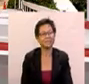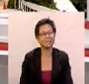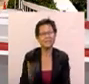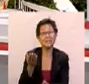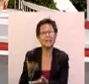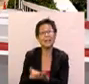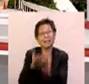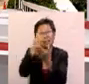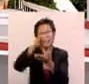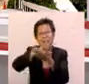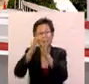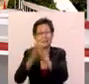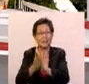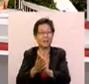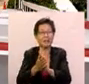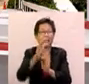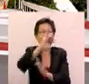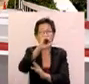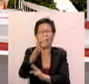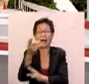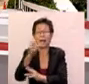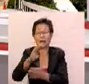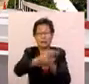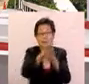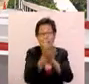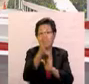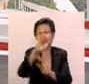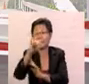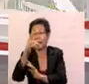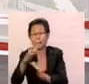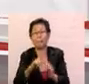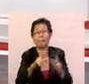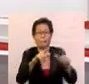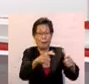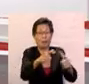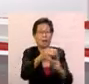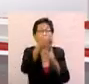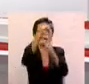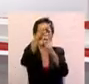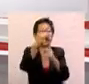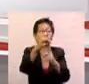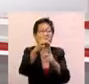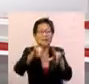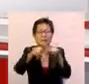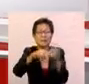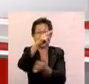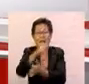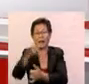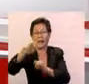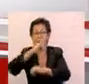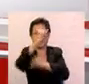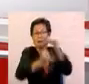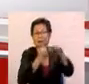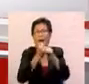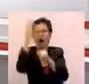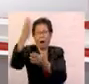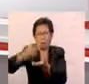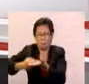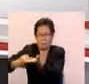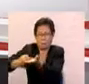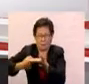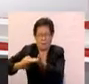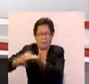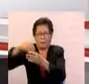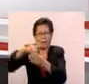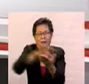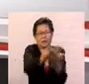Cadangan untuk menjadikan Jabatan Kemajuan Islam Malaysia JAKIM sebagai badan induk pensijilan barang halal di peringkat antarabangsa bakal dibincangkan